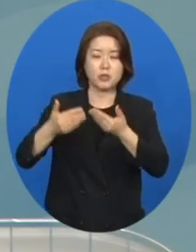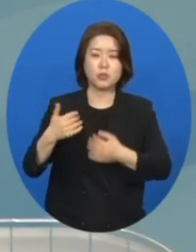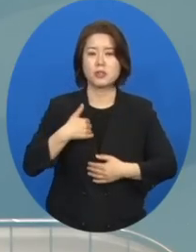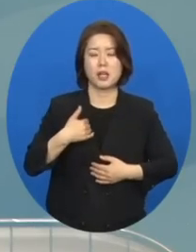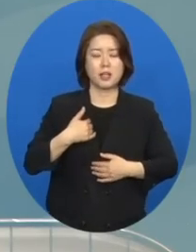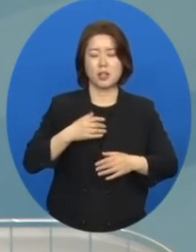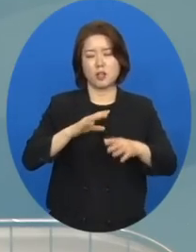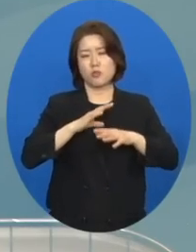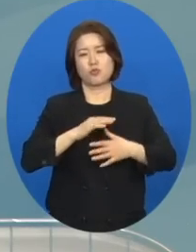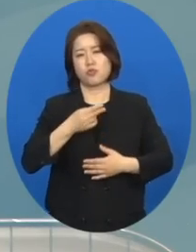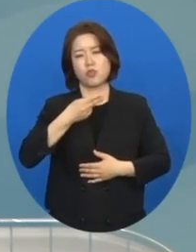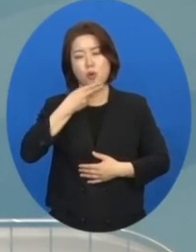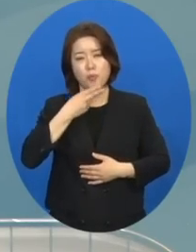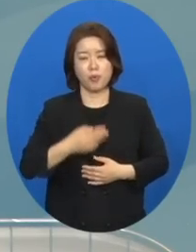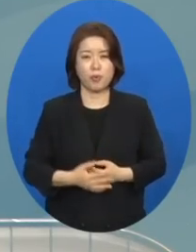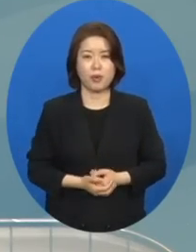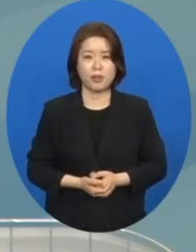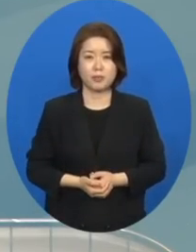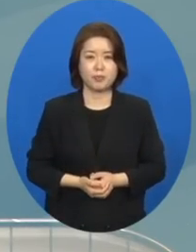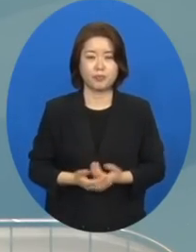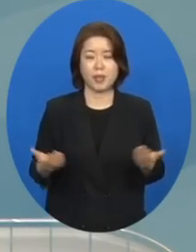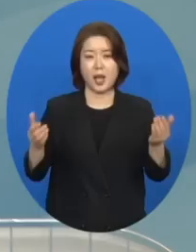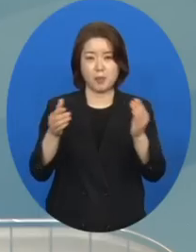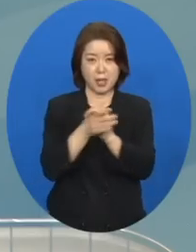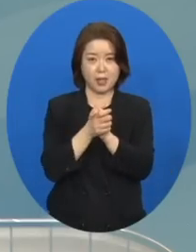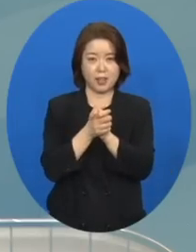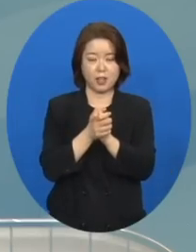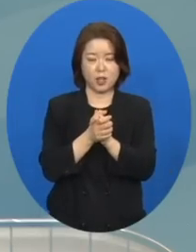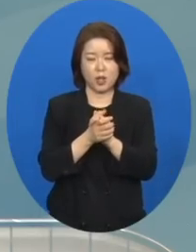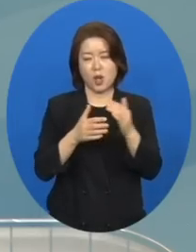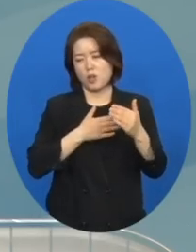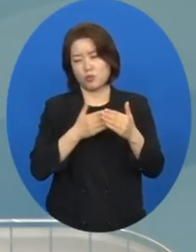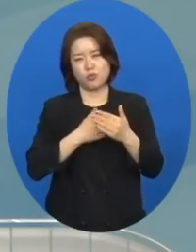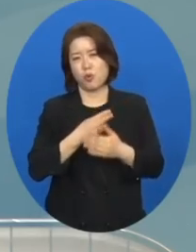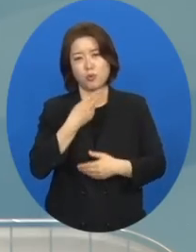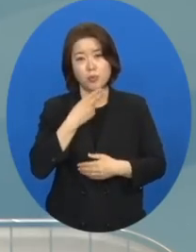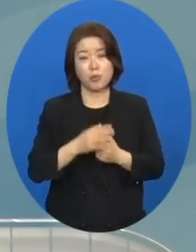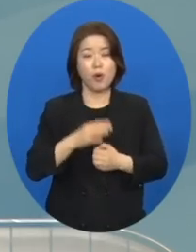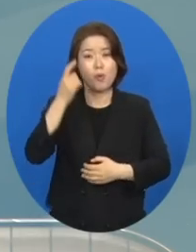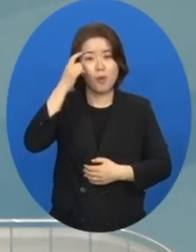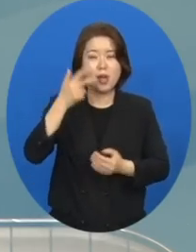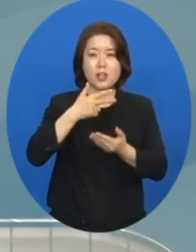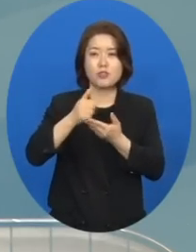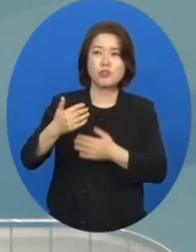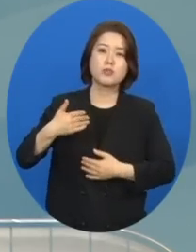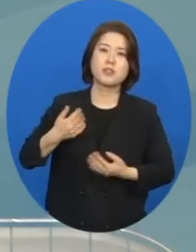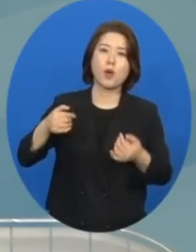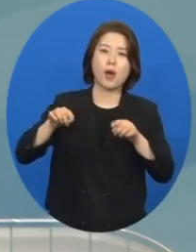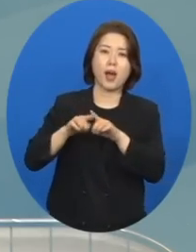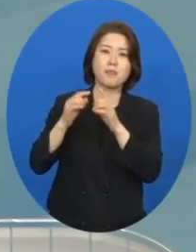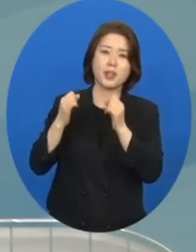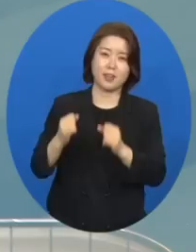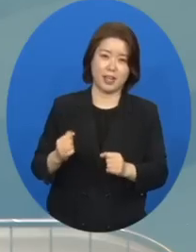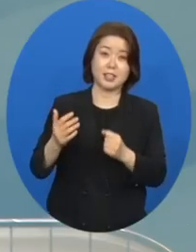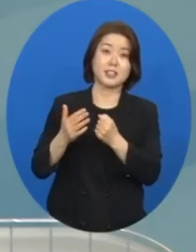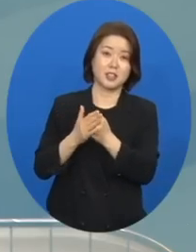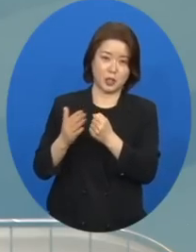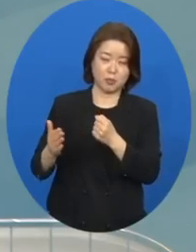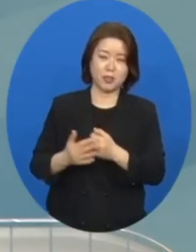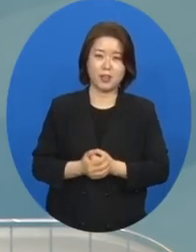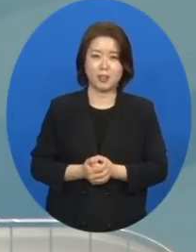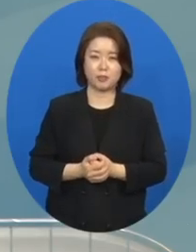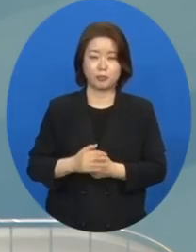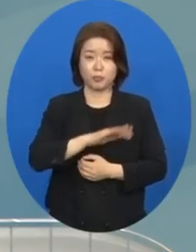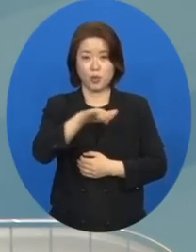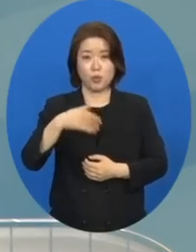두려움이 없습니다 아멘 두려움이 없는 거죠 웨어 주님이 나와 함께 계시고 또 우리가 점검해야